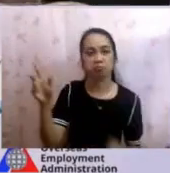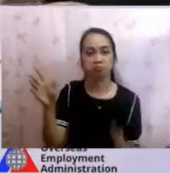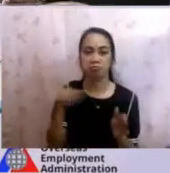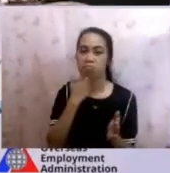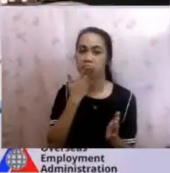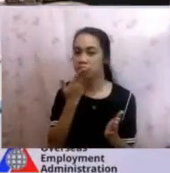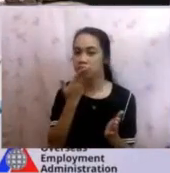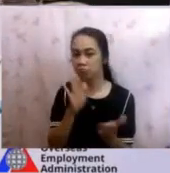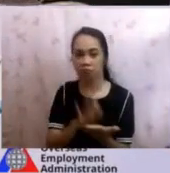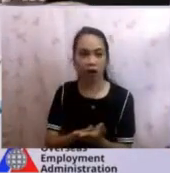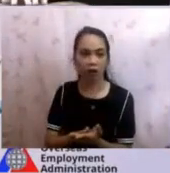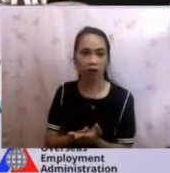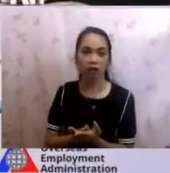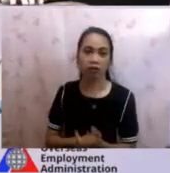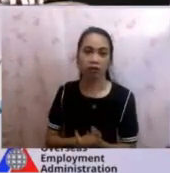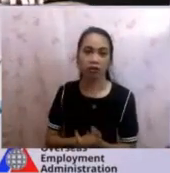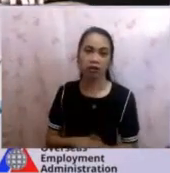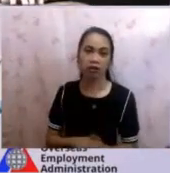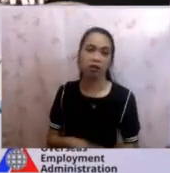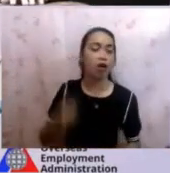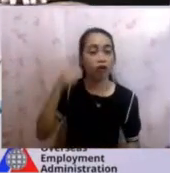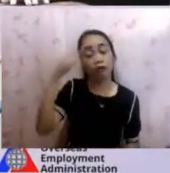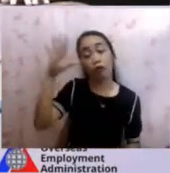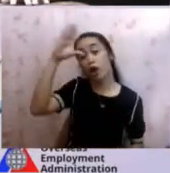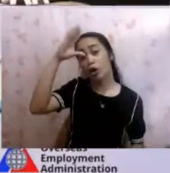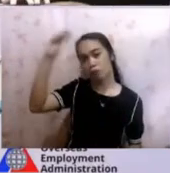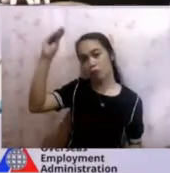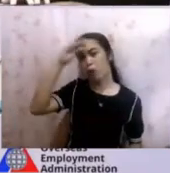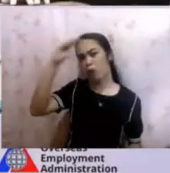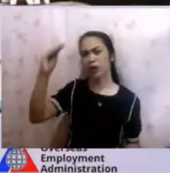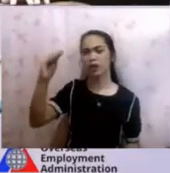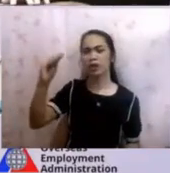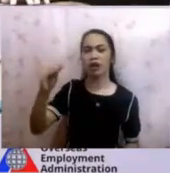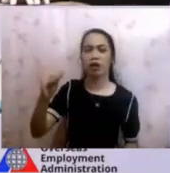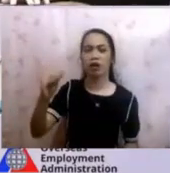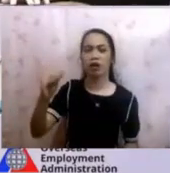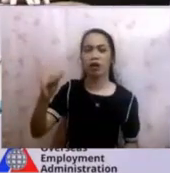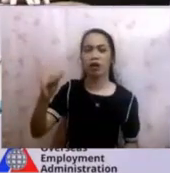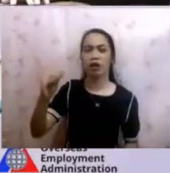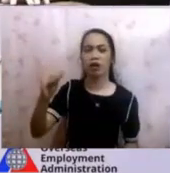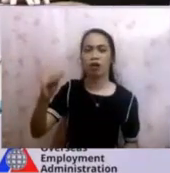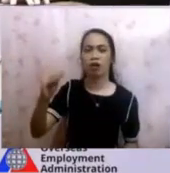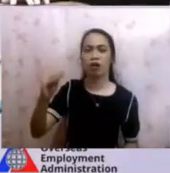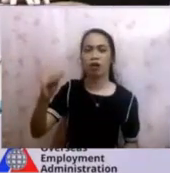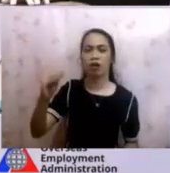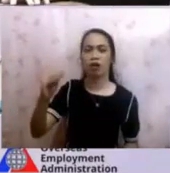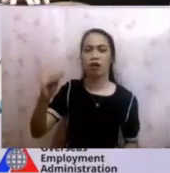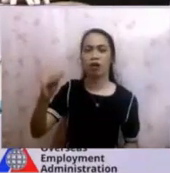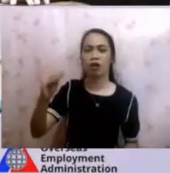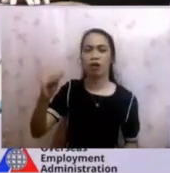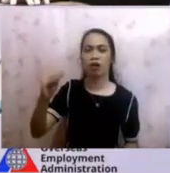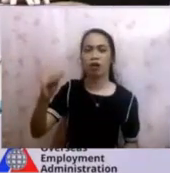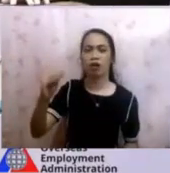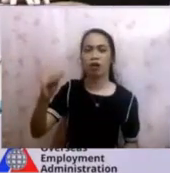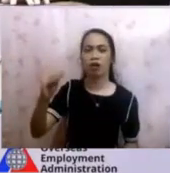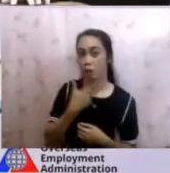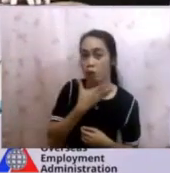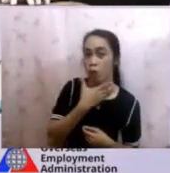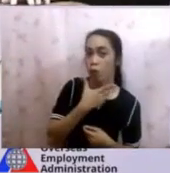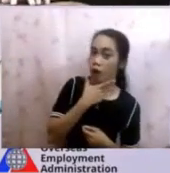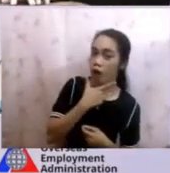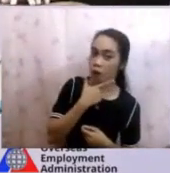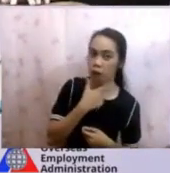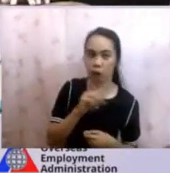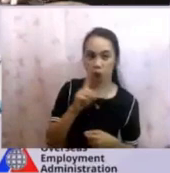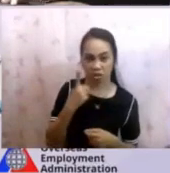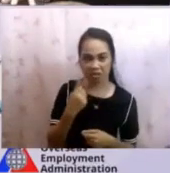how lousy you look if ina imuhang outfit sa pagpang-apply trabaho and then you think na ma-impress